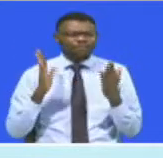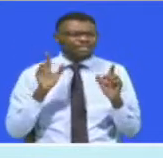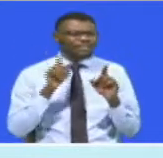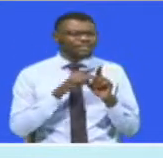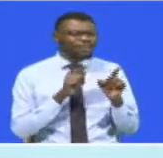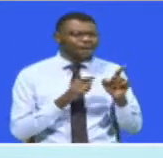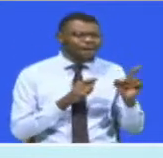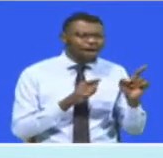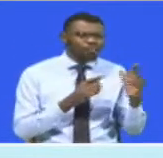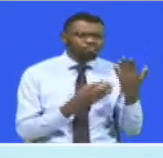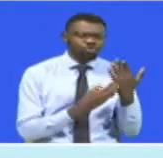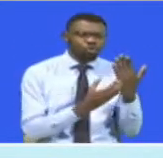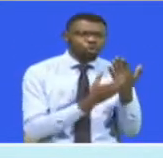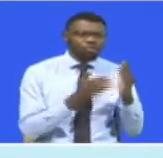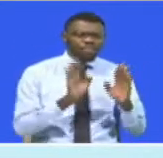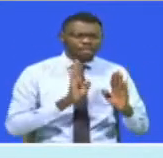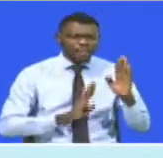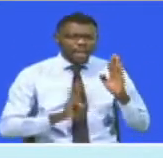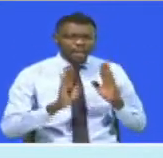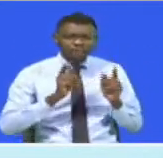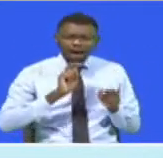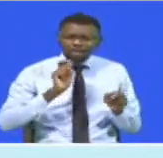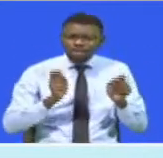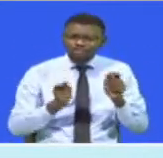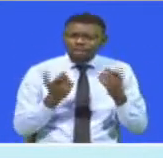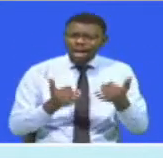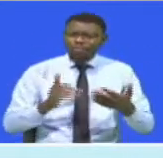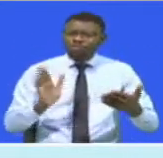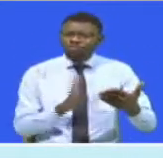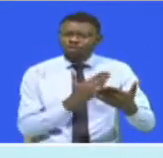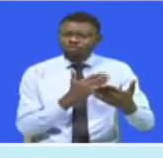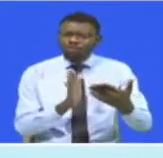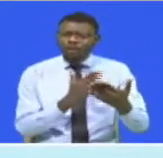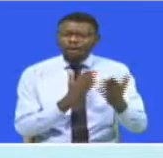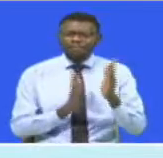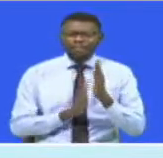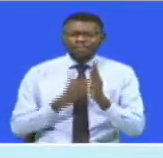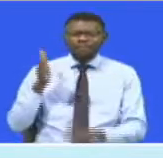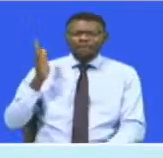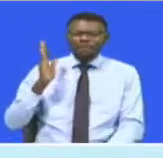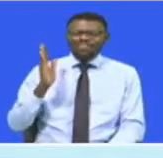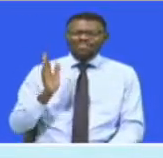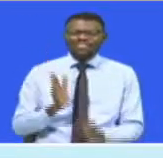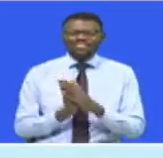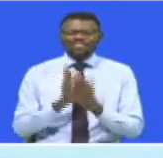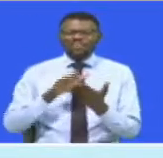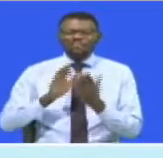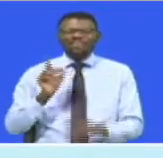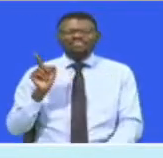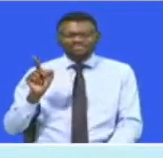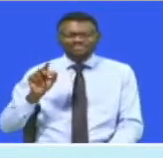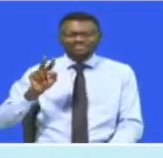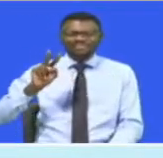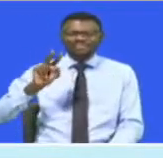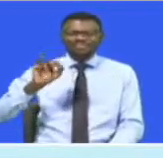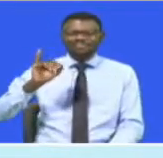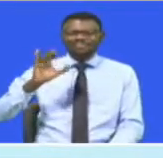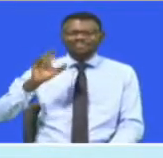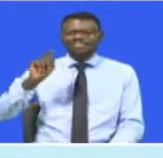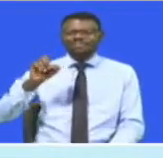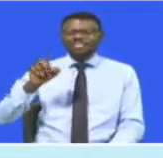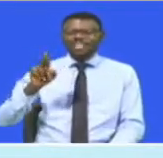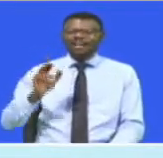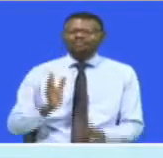akionyesha alivyobadilika kimienendo kwa kuimba nyimbo za injili. Kwa mengi zaidi tumpishe Victor Mlama na makala yapendayo